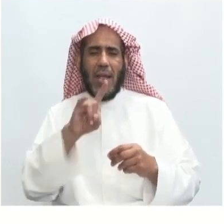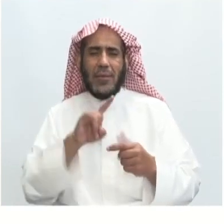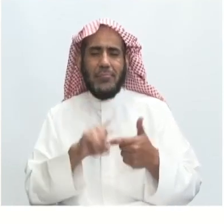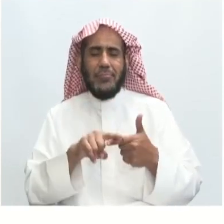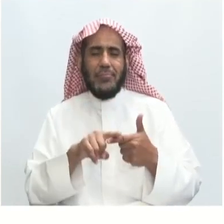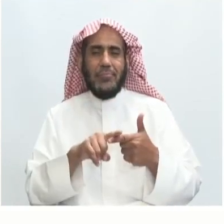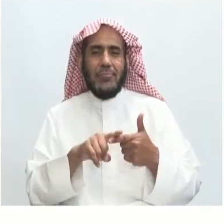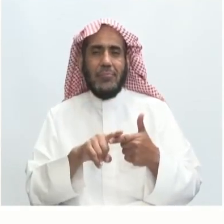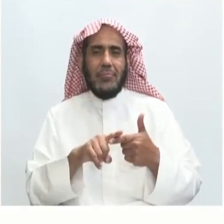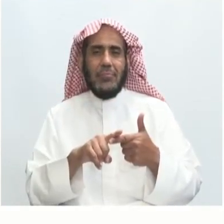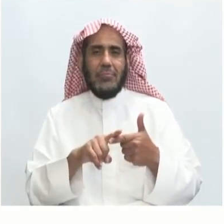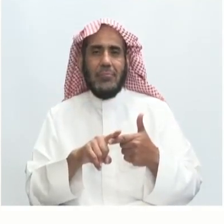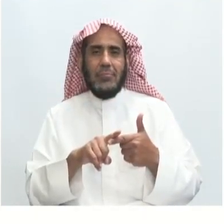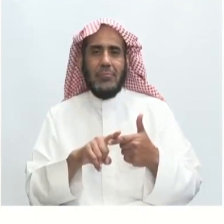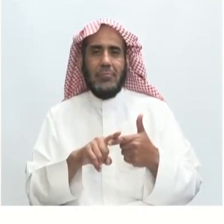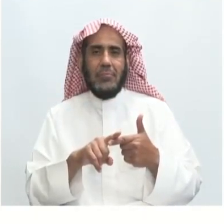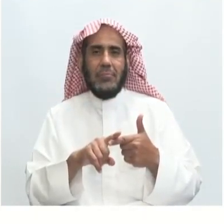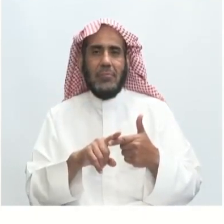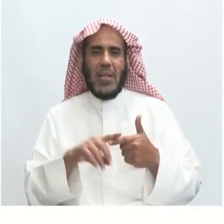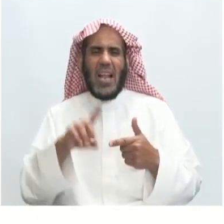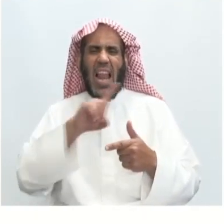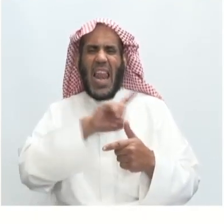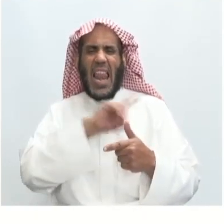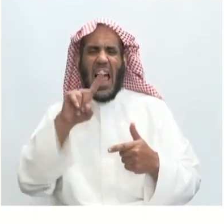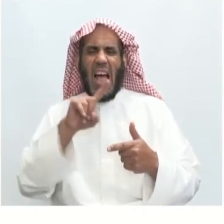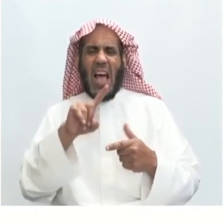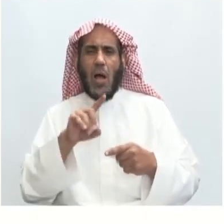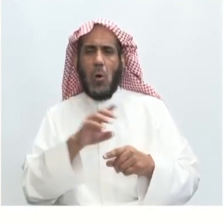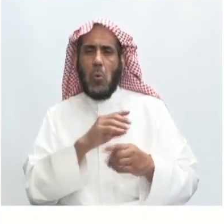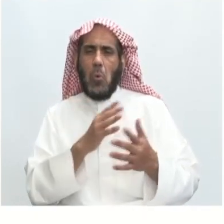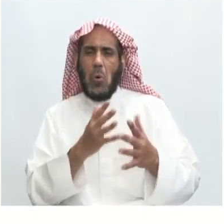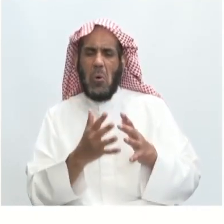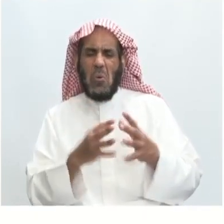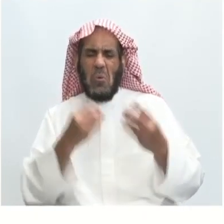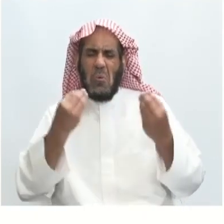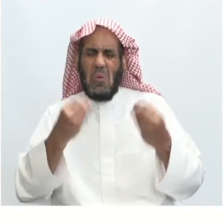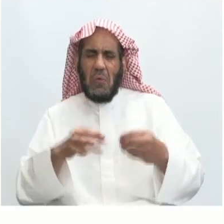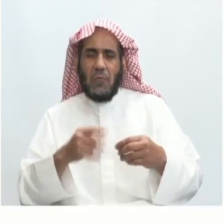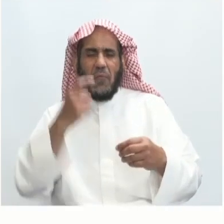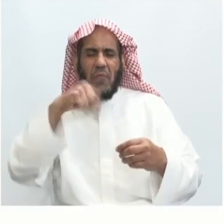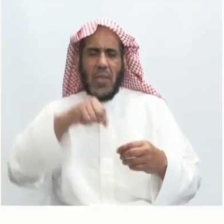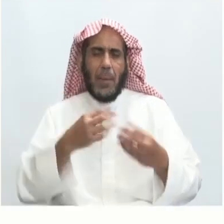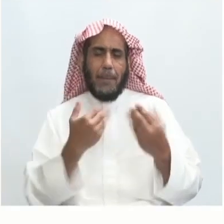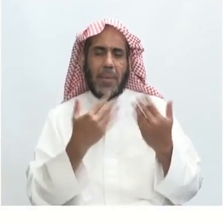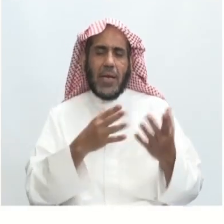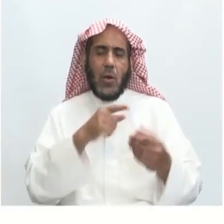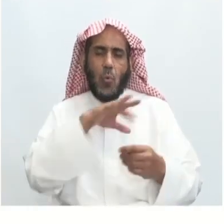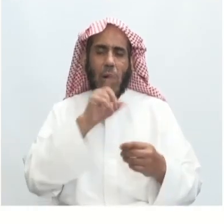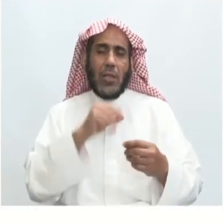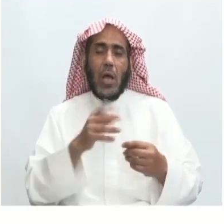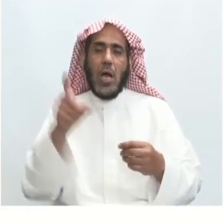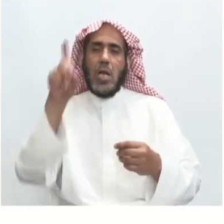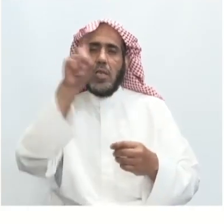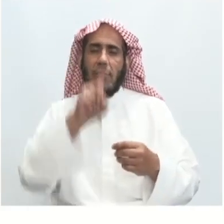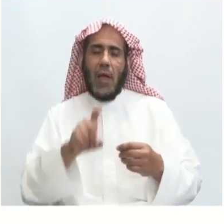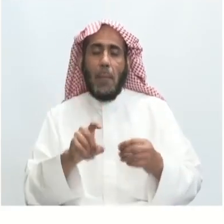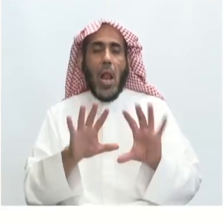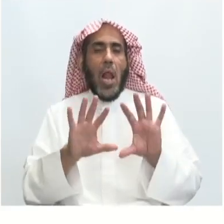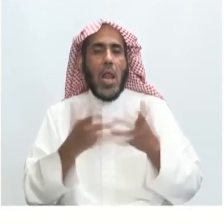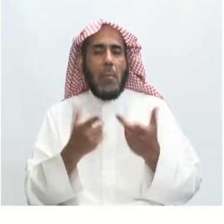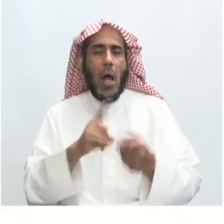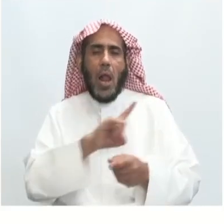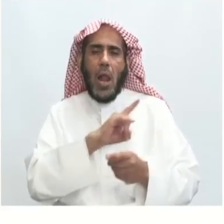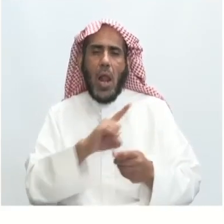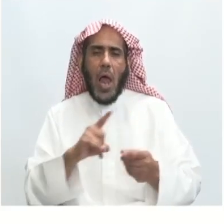هنا تقول لا تتوانى في بر والديك والاستفهام تقول لما لا